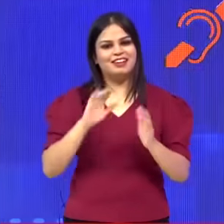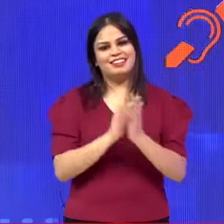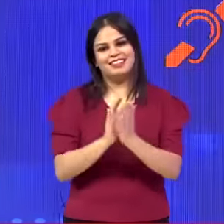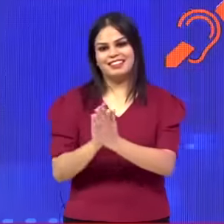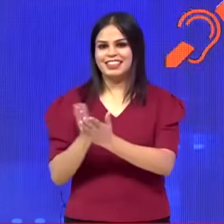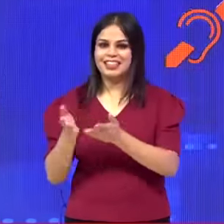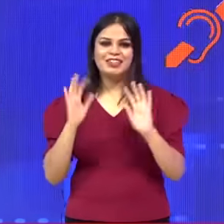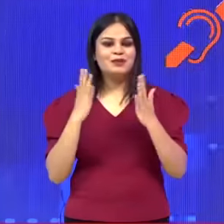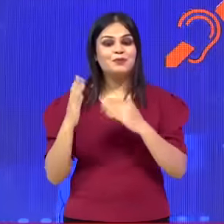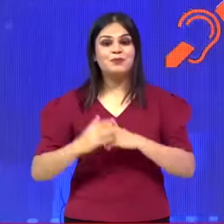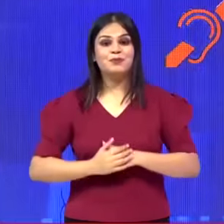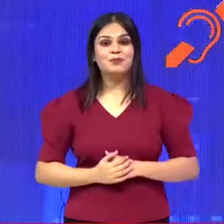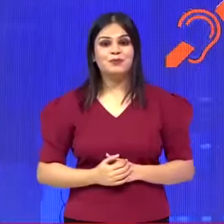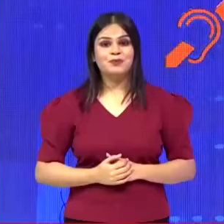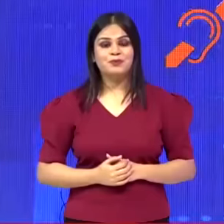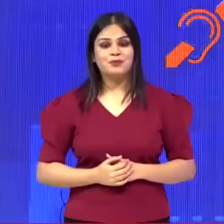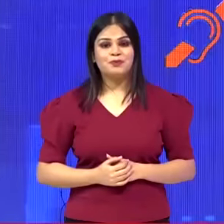So,